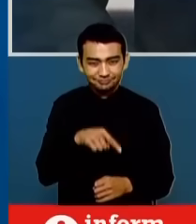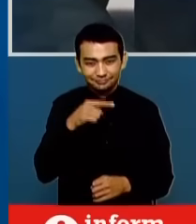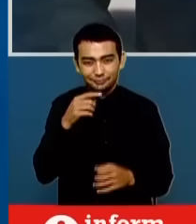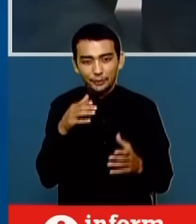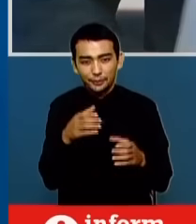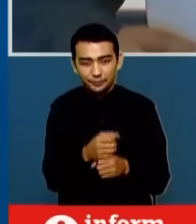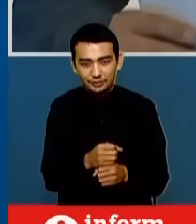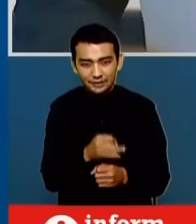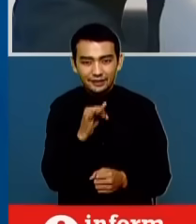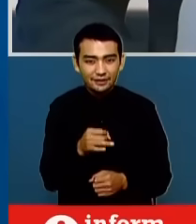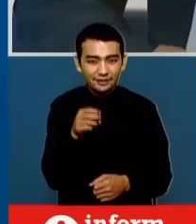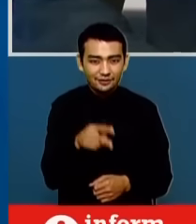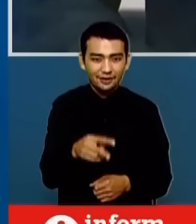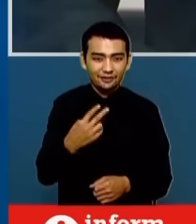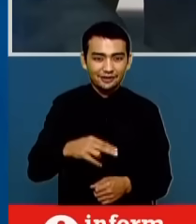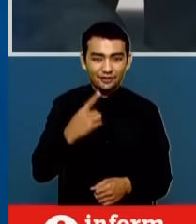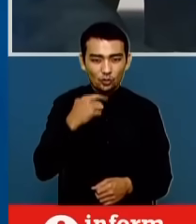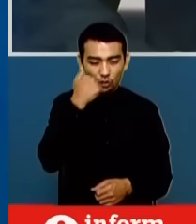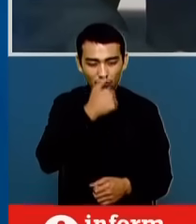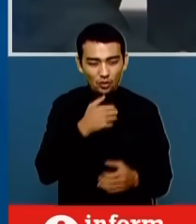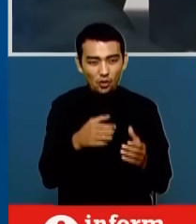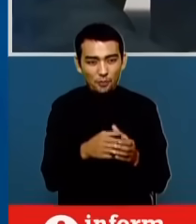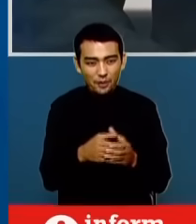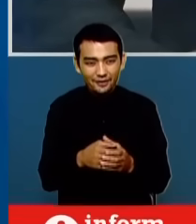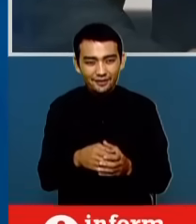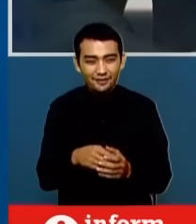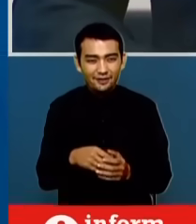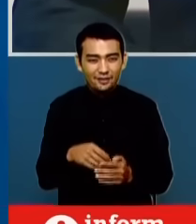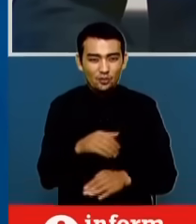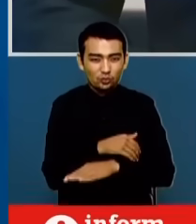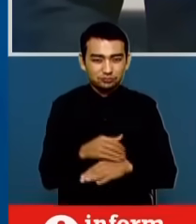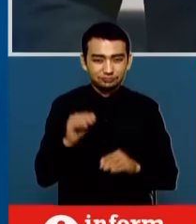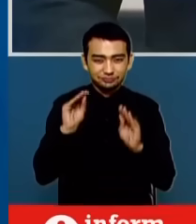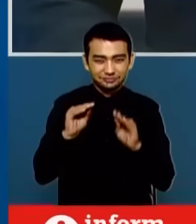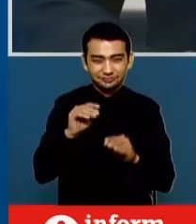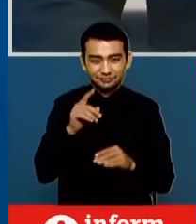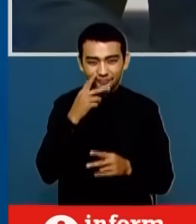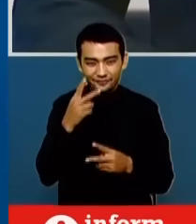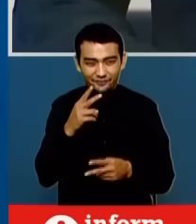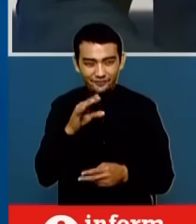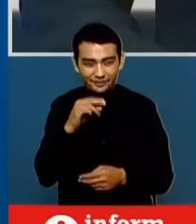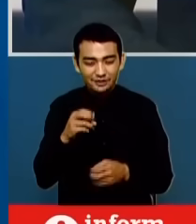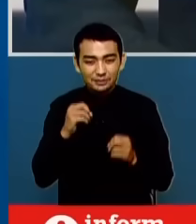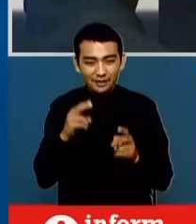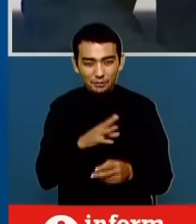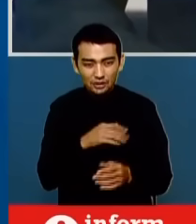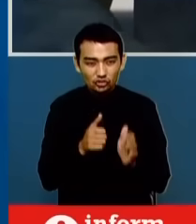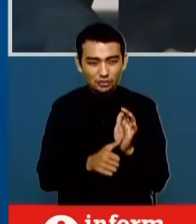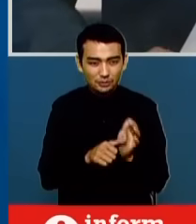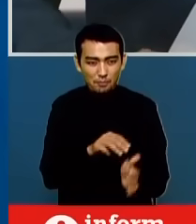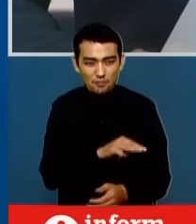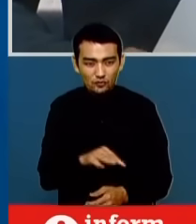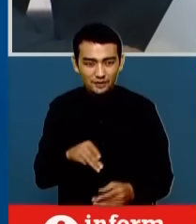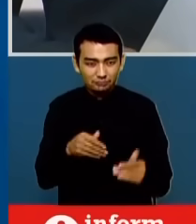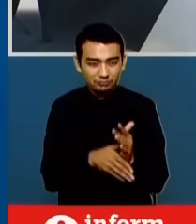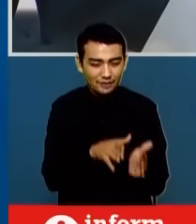азайған. Мәселен, 2021 жылы компания жол белгілерінің қолды болуынан 60 миллион теңге шығынға батқан. Дегенмен биылда